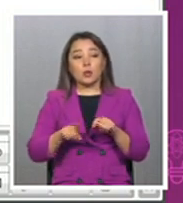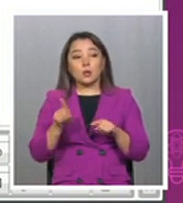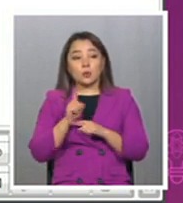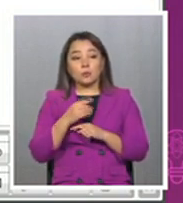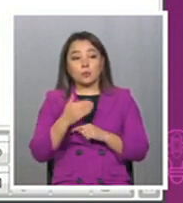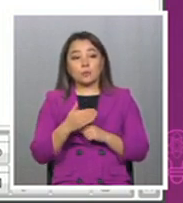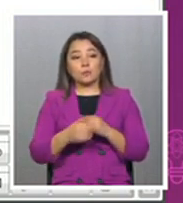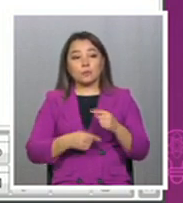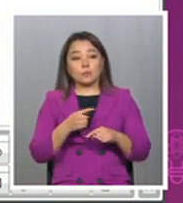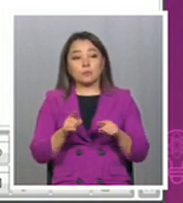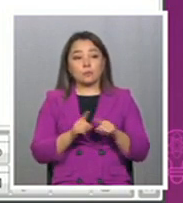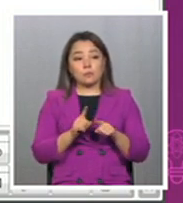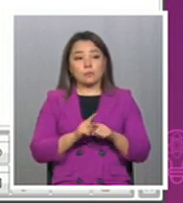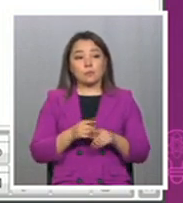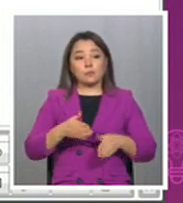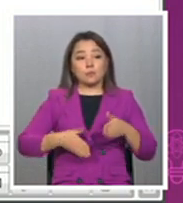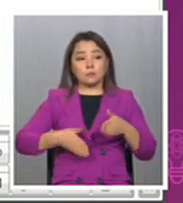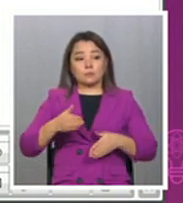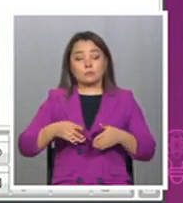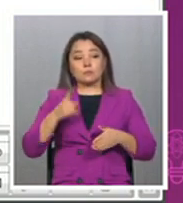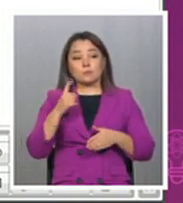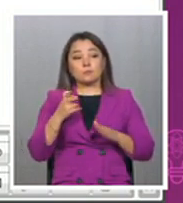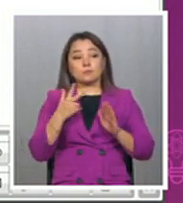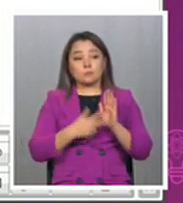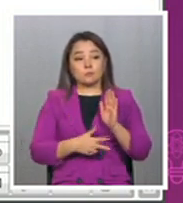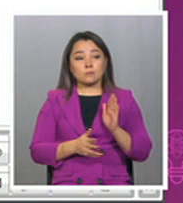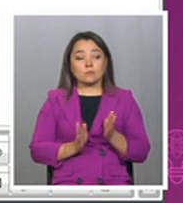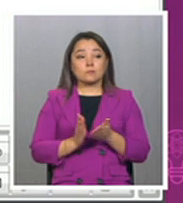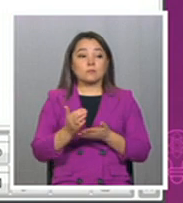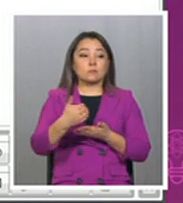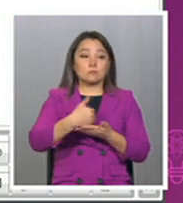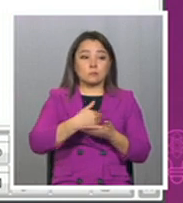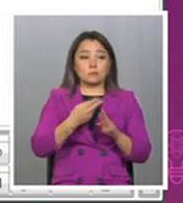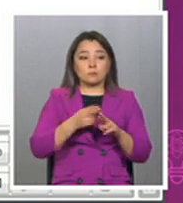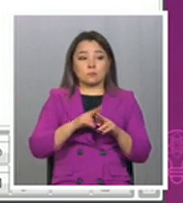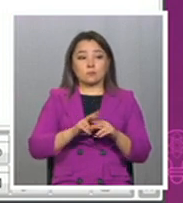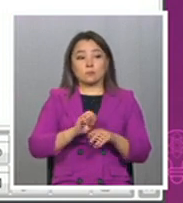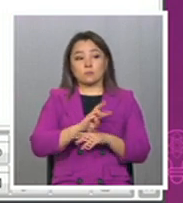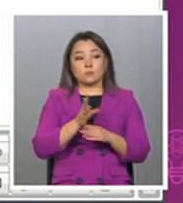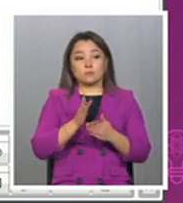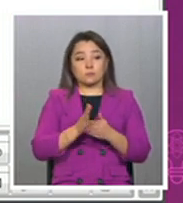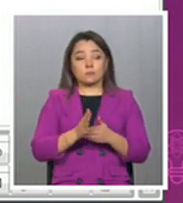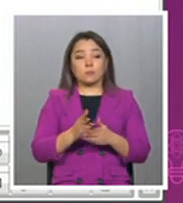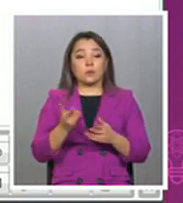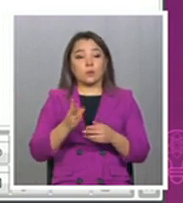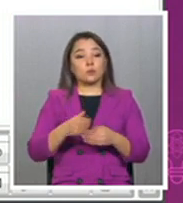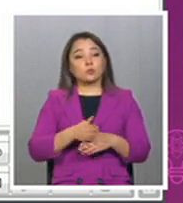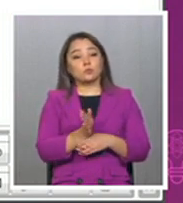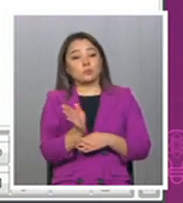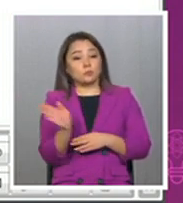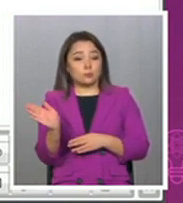одан кейінгі жағдайда роботтың 180 градусқа бұрылуын қамтамасыз етеміз. Оң жаққа бұрылуы тиіс.